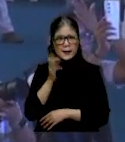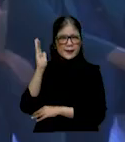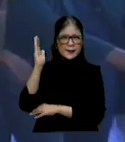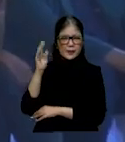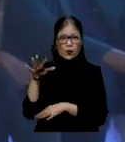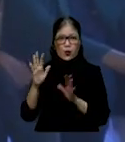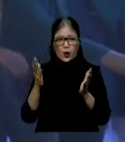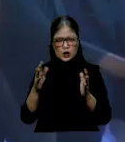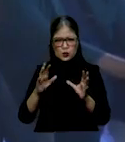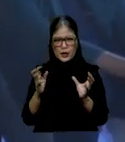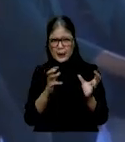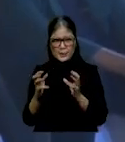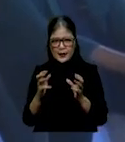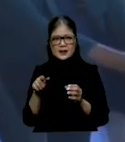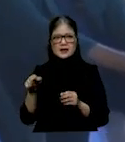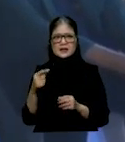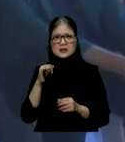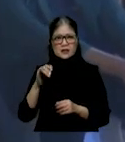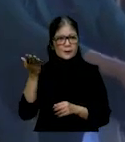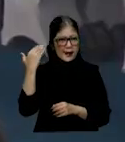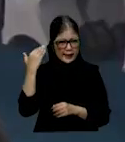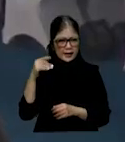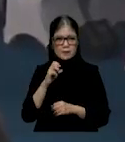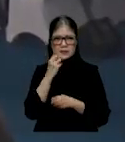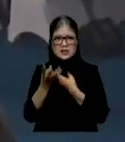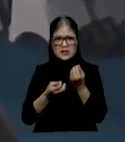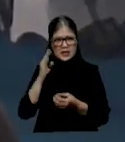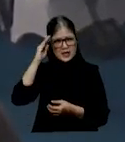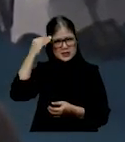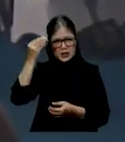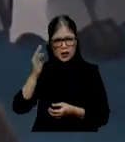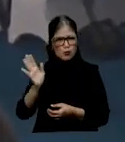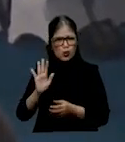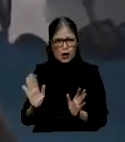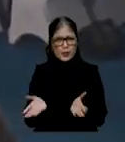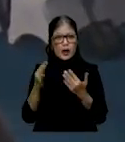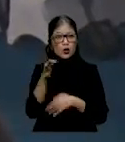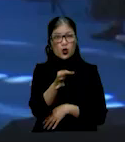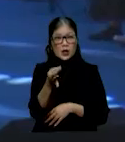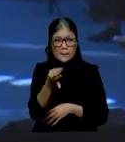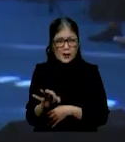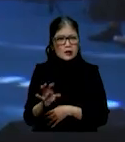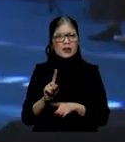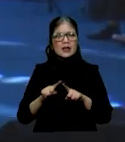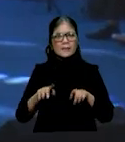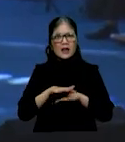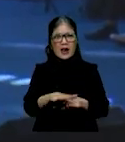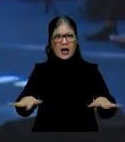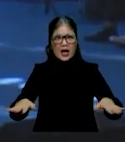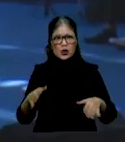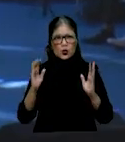Jumat lalu Anis menjelaskan rencana itu bukanlah membangun kota baru dari lahan hutan seperti ibuota Nusantara melainkan